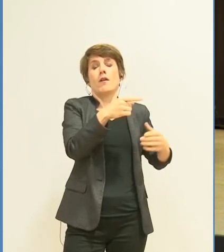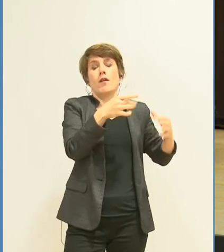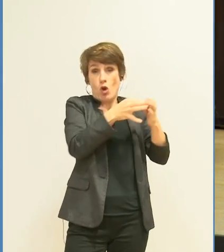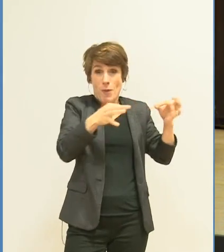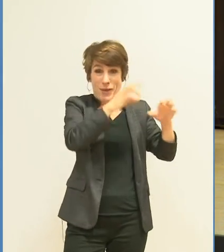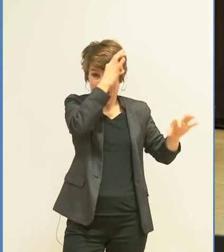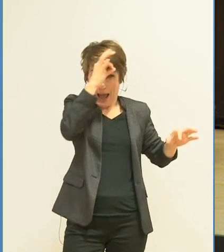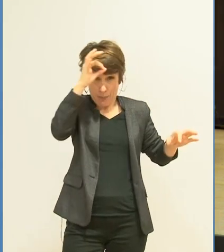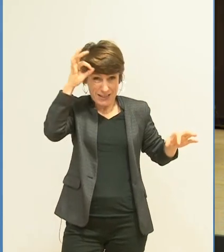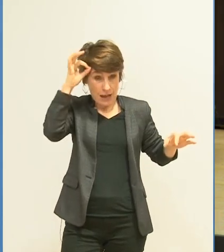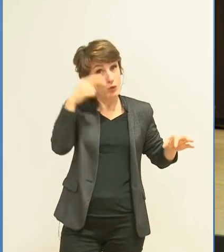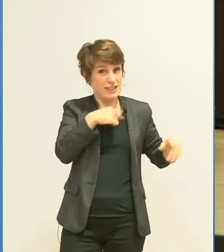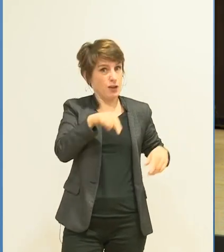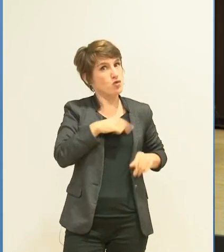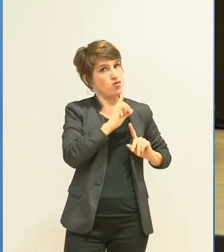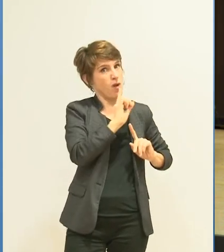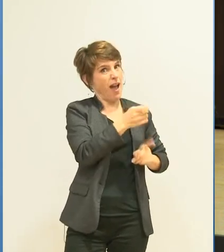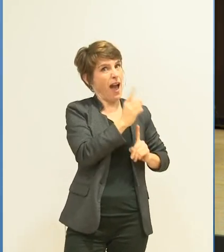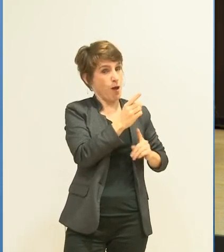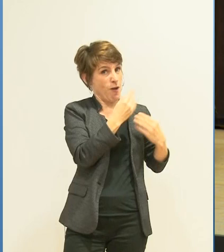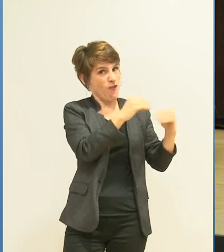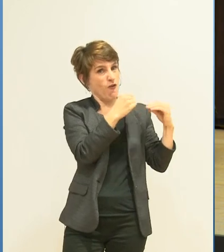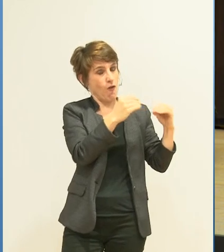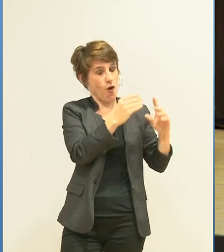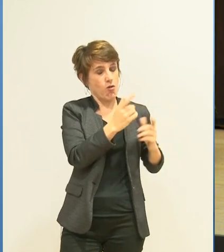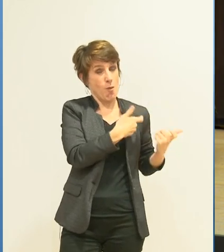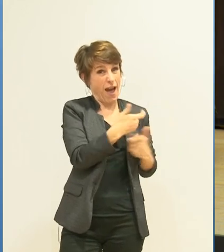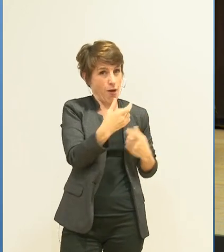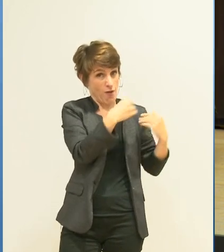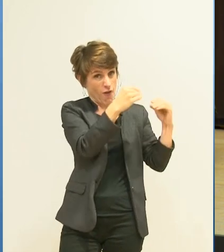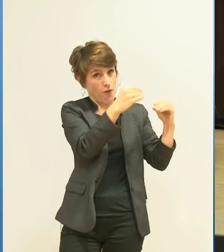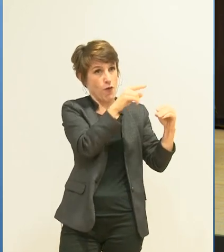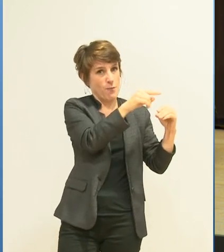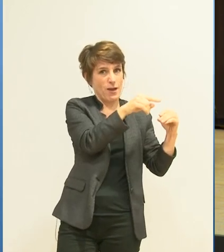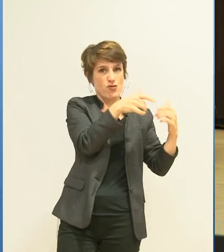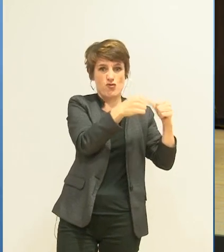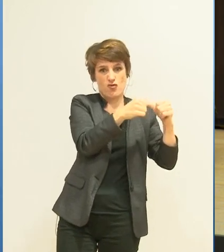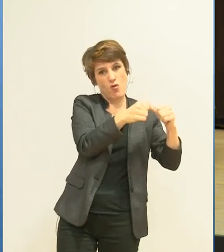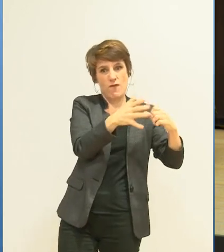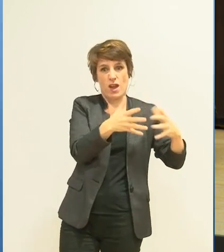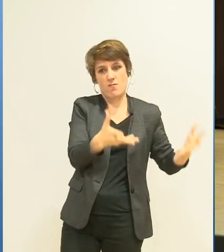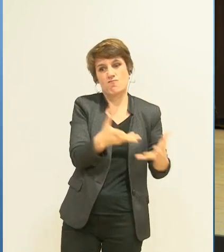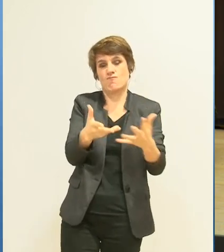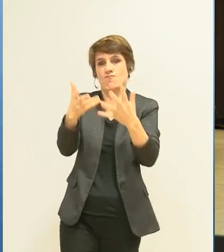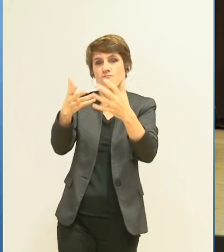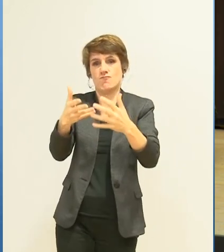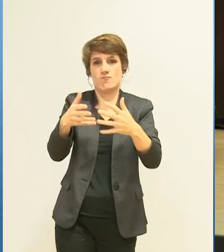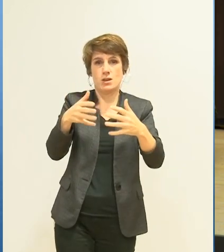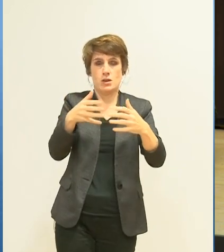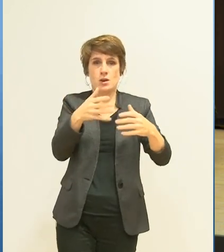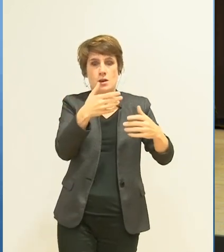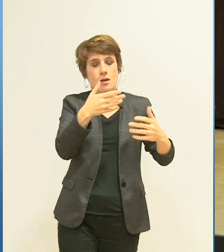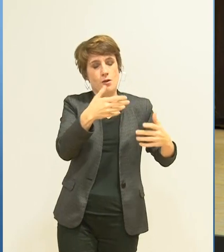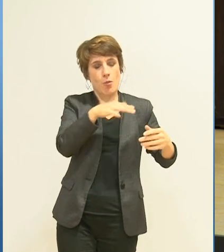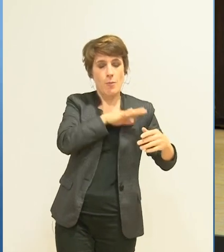sa puissance des milices locales salafistes des mouvements de mouvement sudiste et de soutien au président manceau heidi